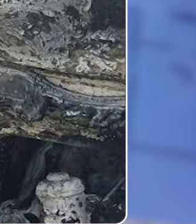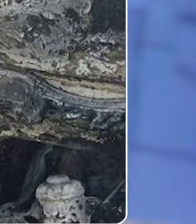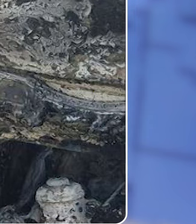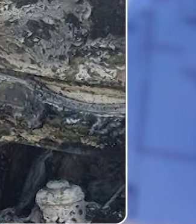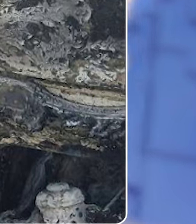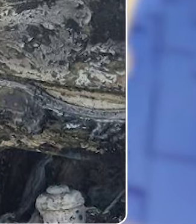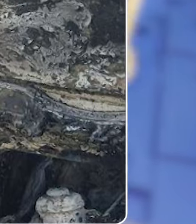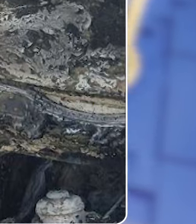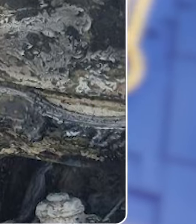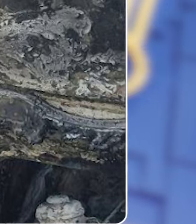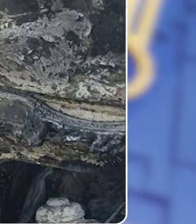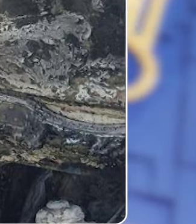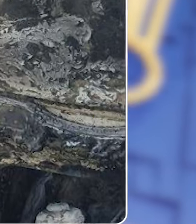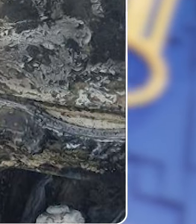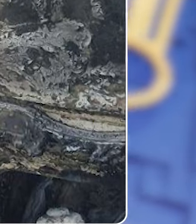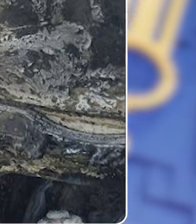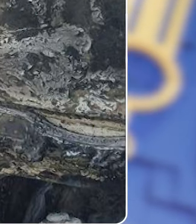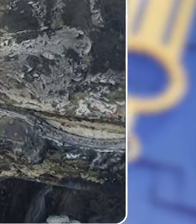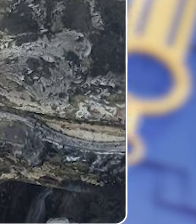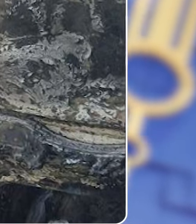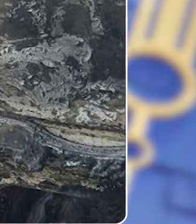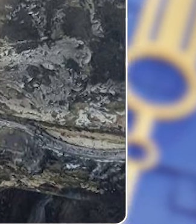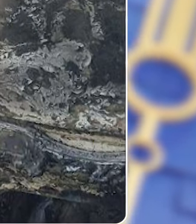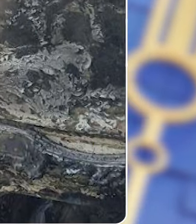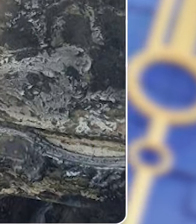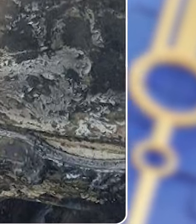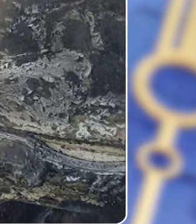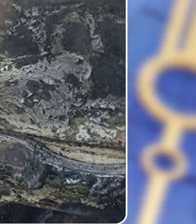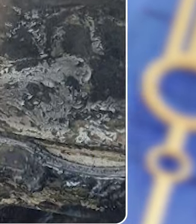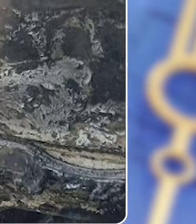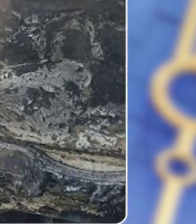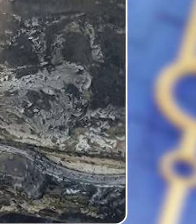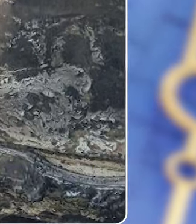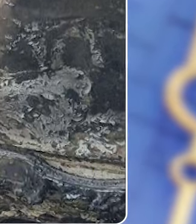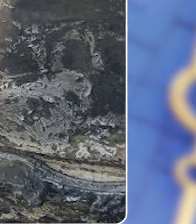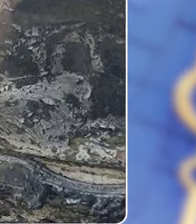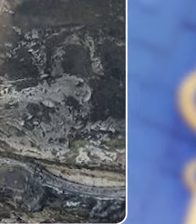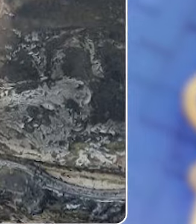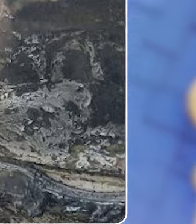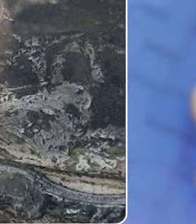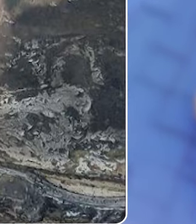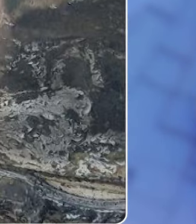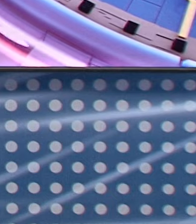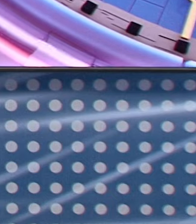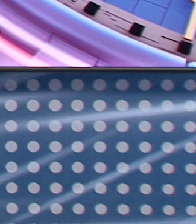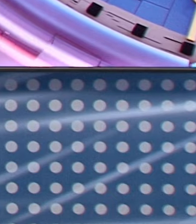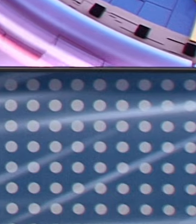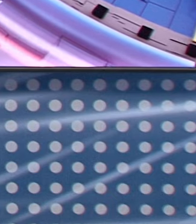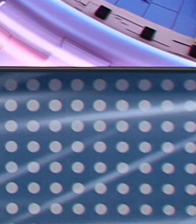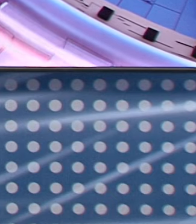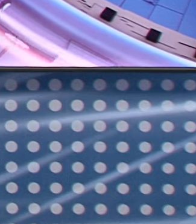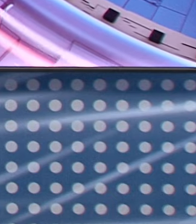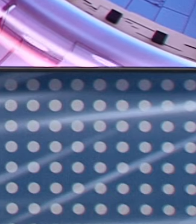сельхозпредприятия. Мужчину госпитализировали в районную больницу. Ему оказывают всю необходимую помощь. Машина полностью сгорела. Далее